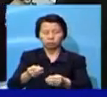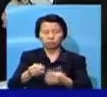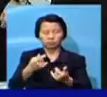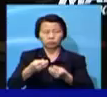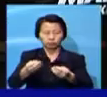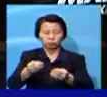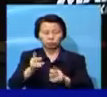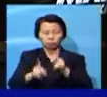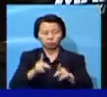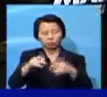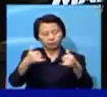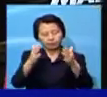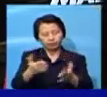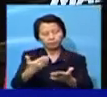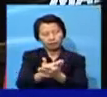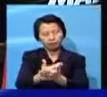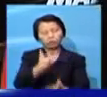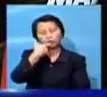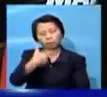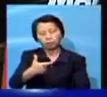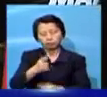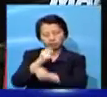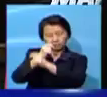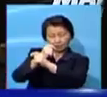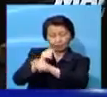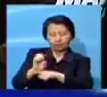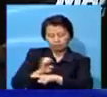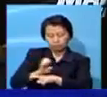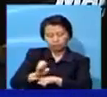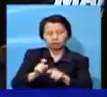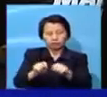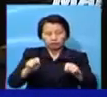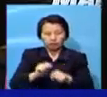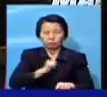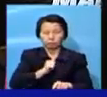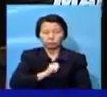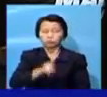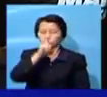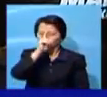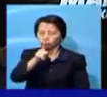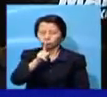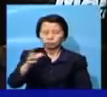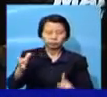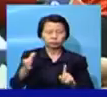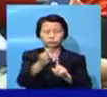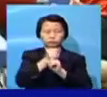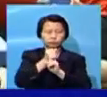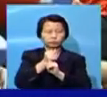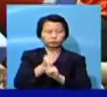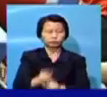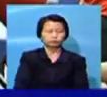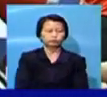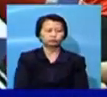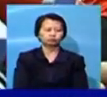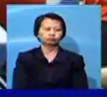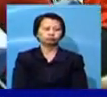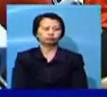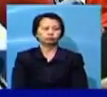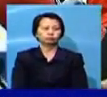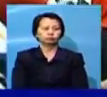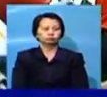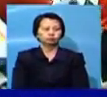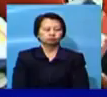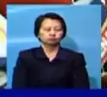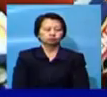muka baru dan lama misi mempertahankan emas di laman sendiri pasti akan dicapai